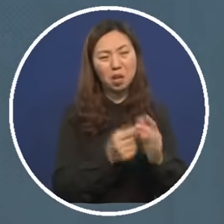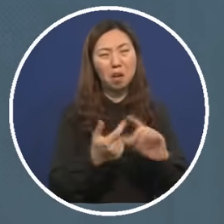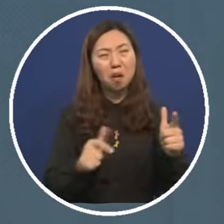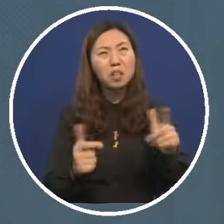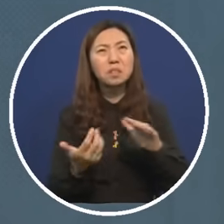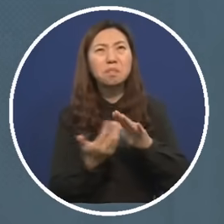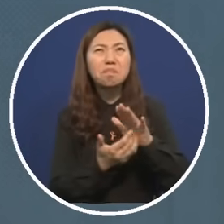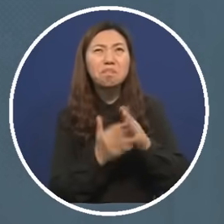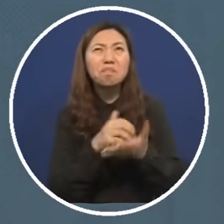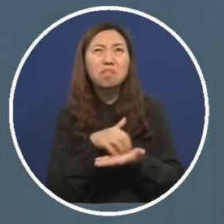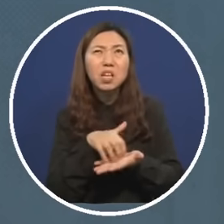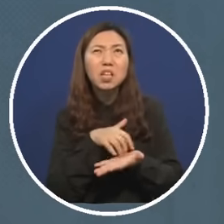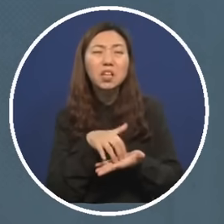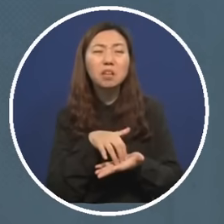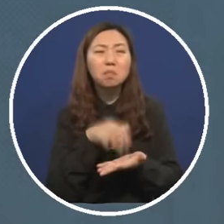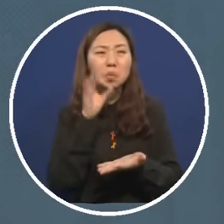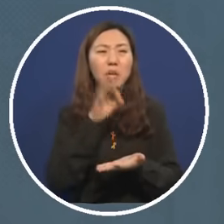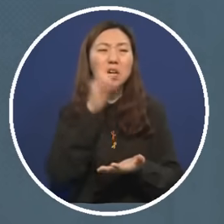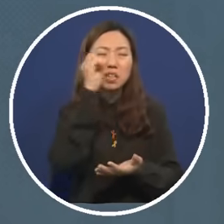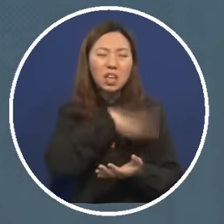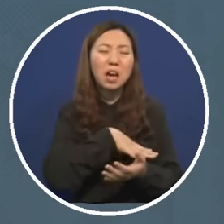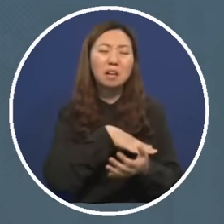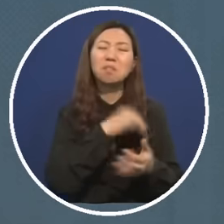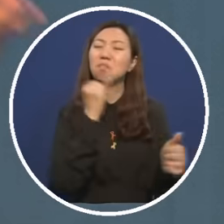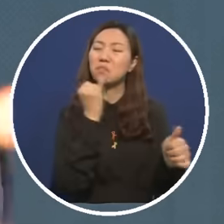계산해 보니까 그래도 사는 게